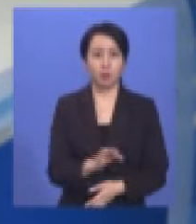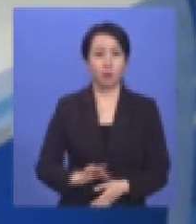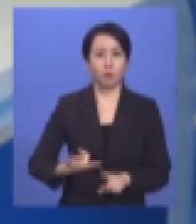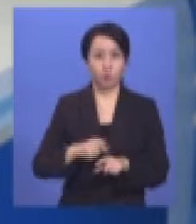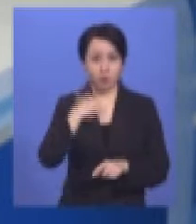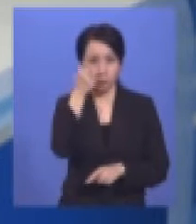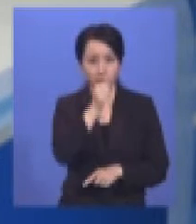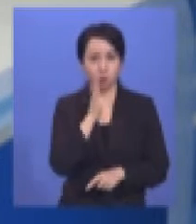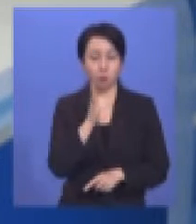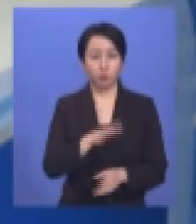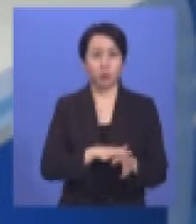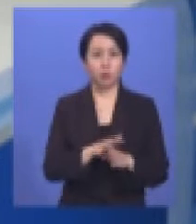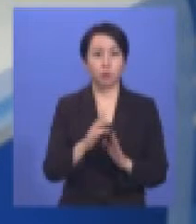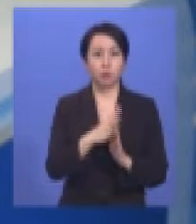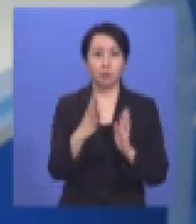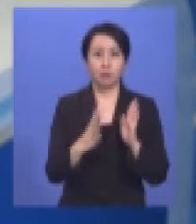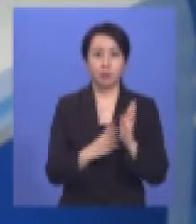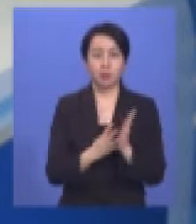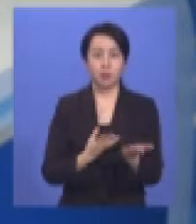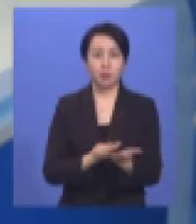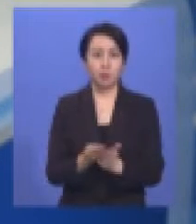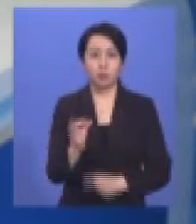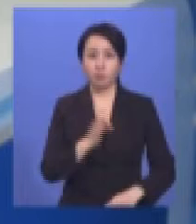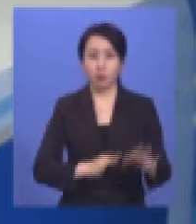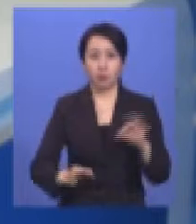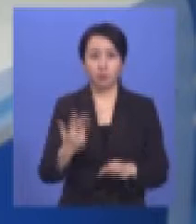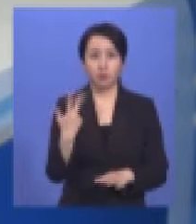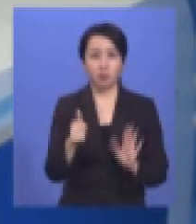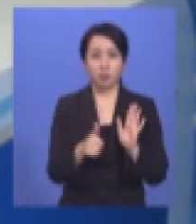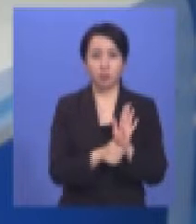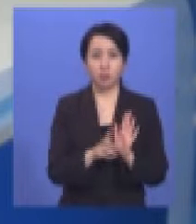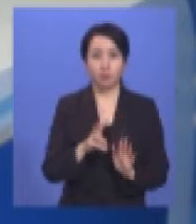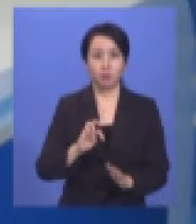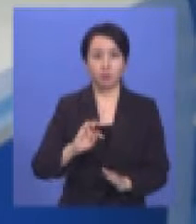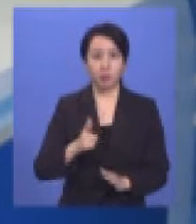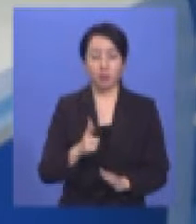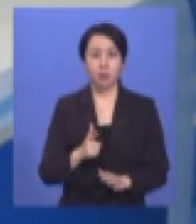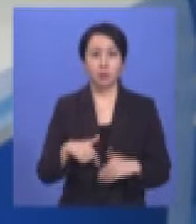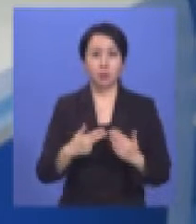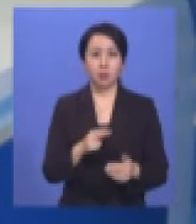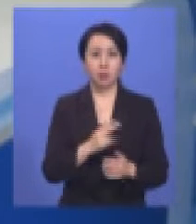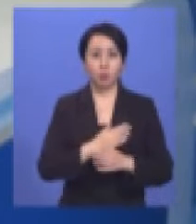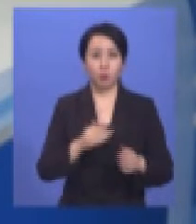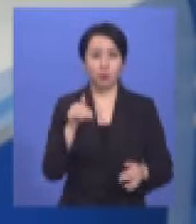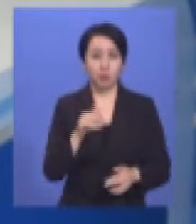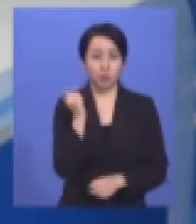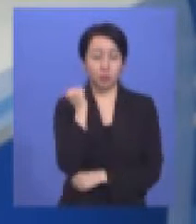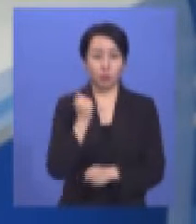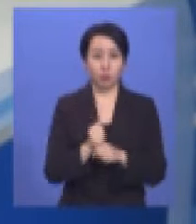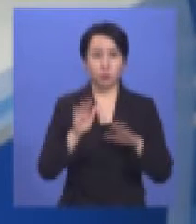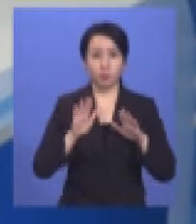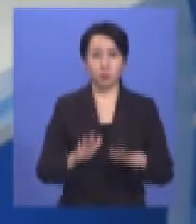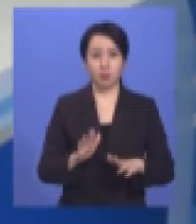Аксакалов. В области в этом году будет реализовано 19 инвестпроектов на 36 миллиардов тенге, созданием более